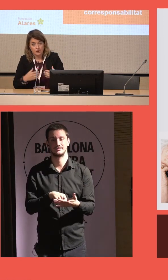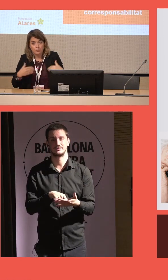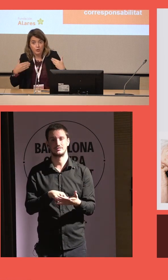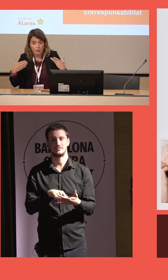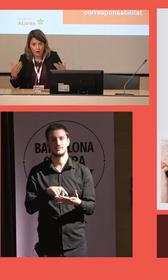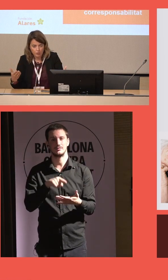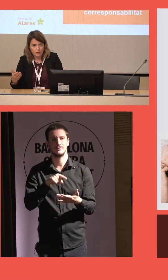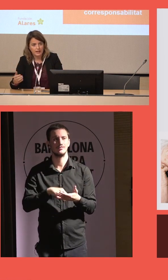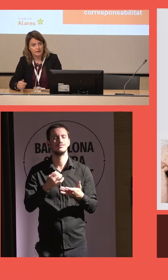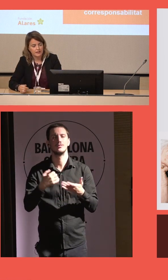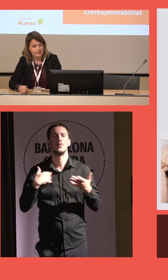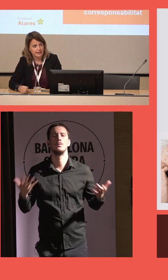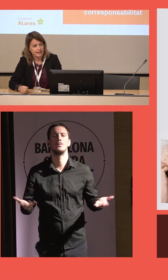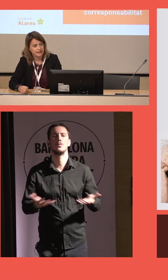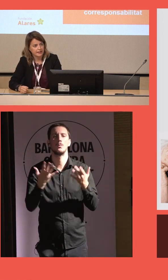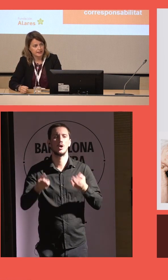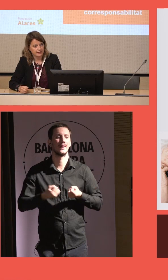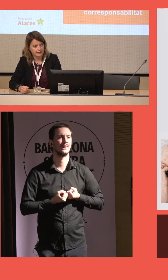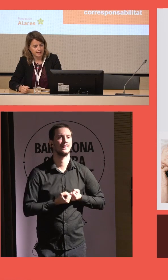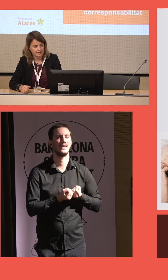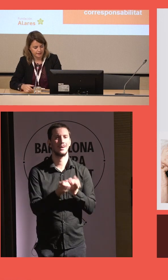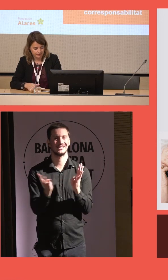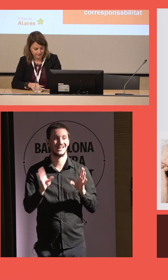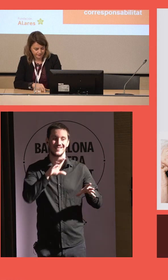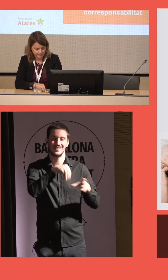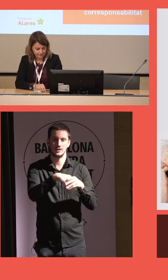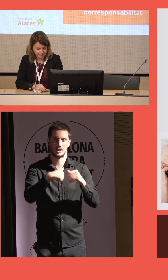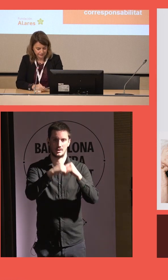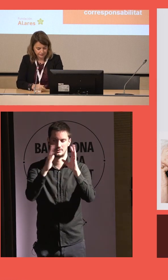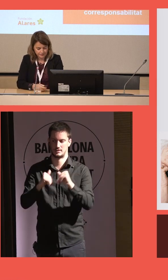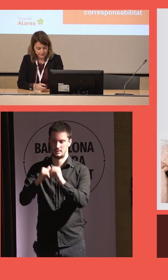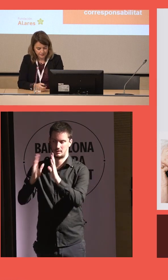es promou la diversitat en les entitats